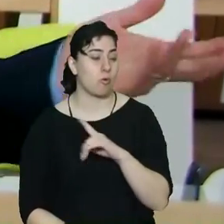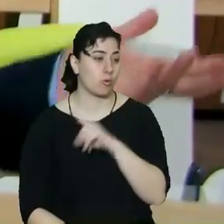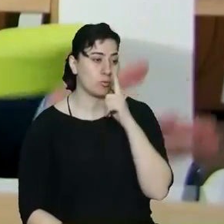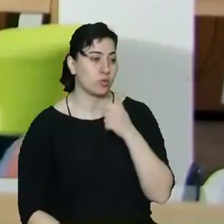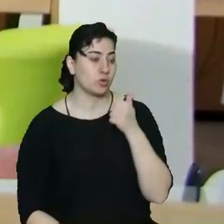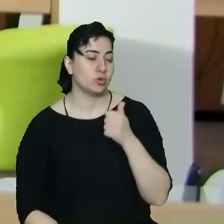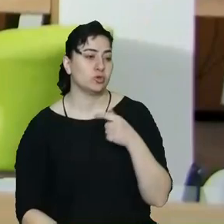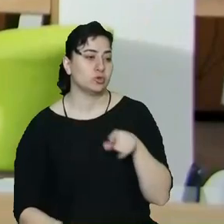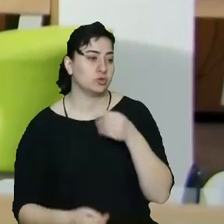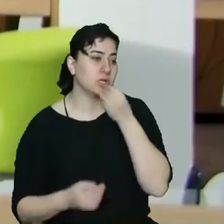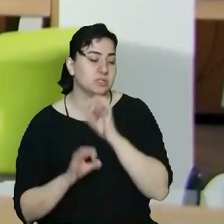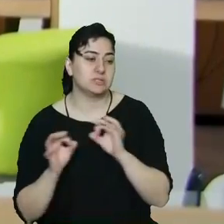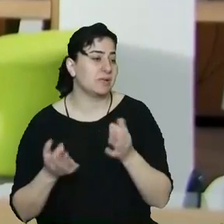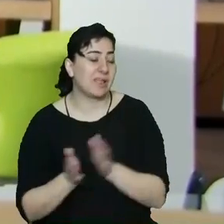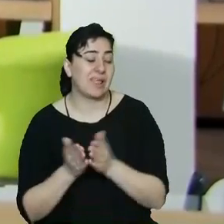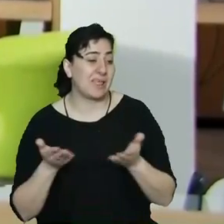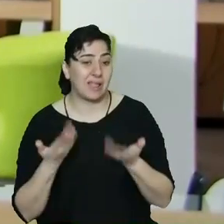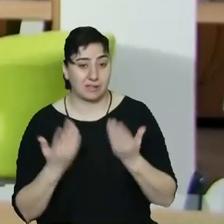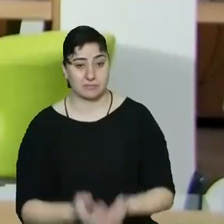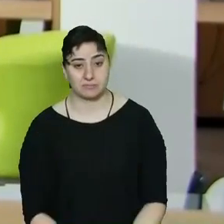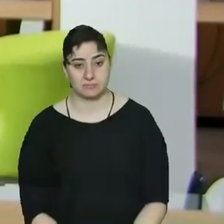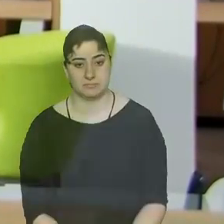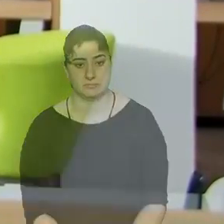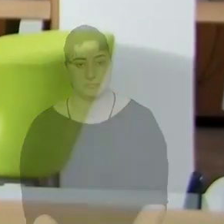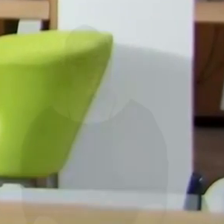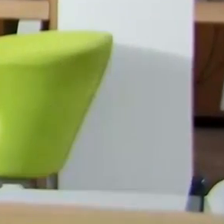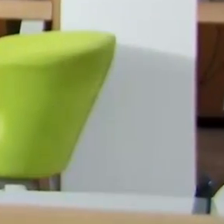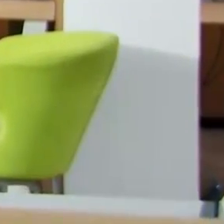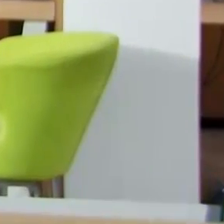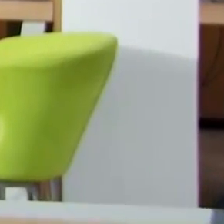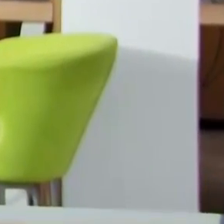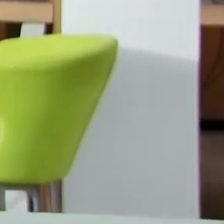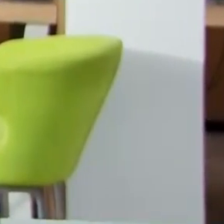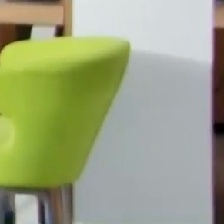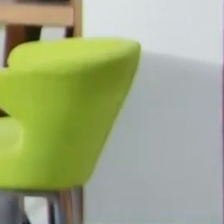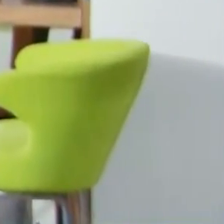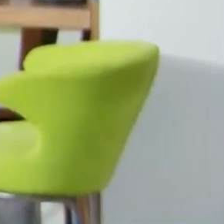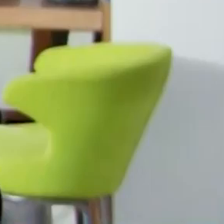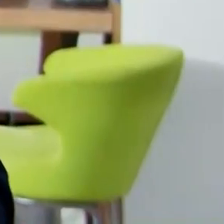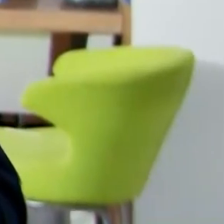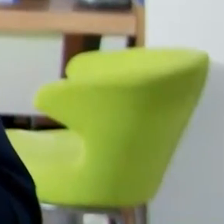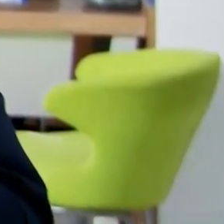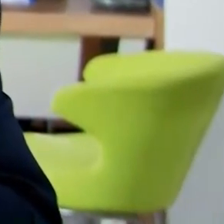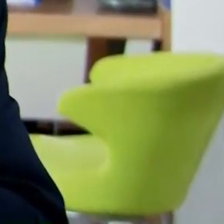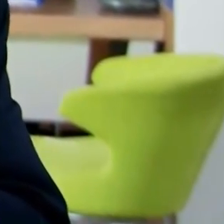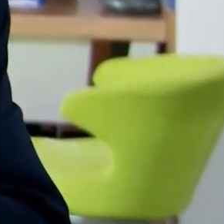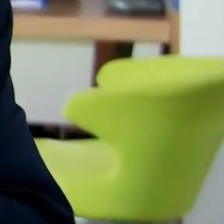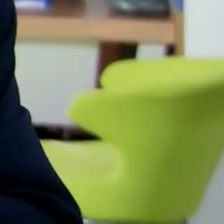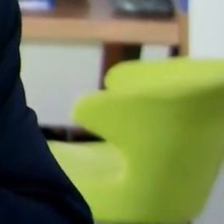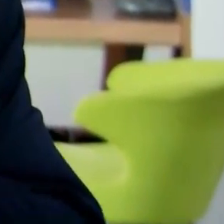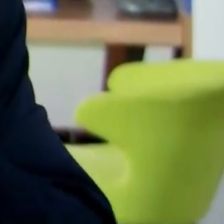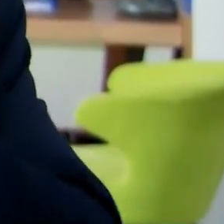bey turşusuz yiyecek sandviçin, ne var yani? Tam sandviçini ısıracakken aklına bir şey gelmiş gibi